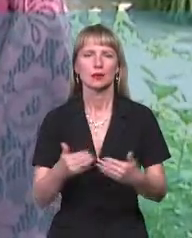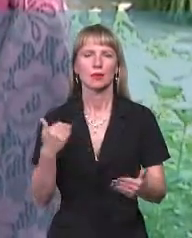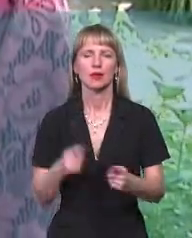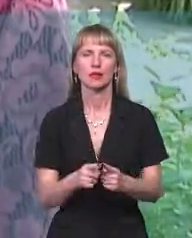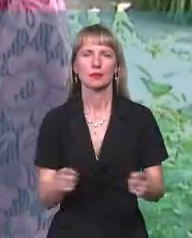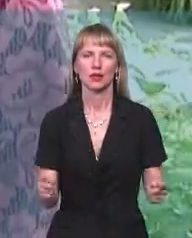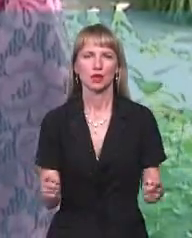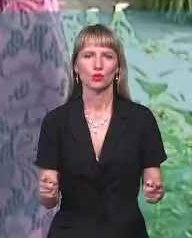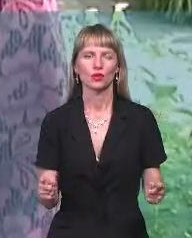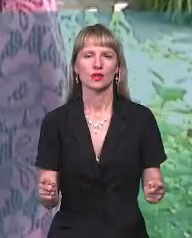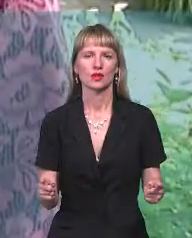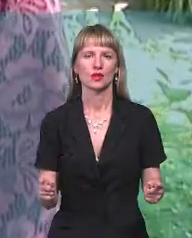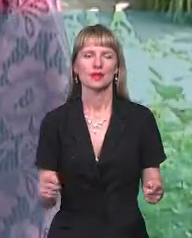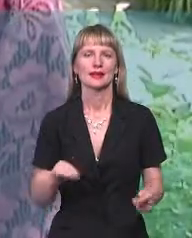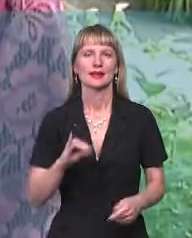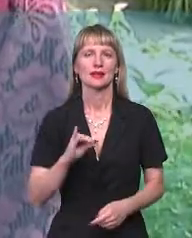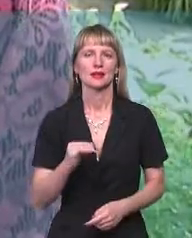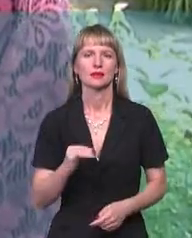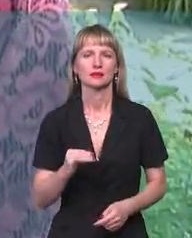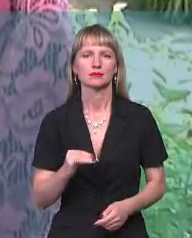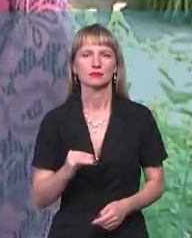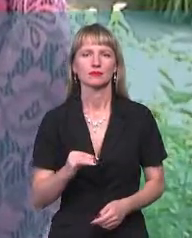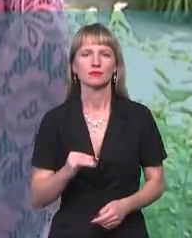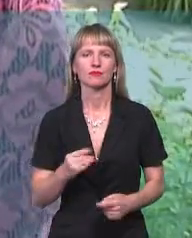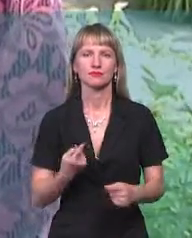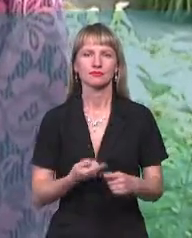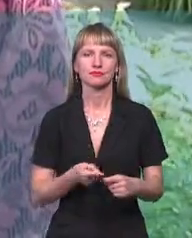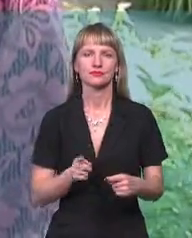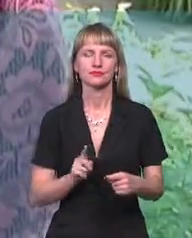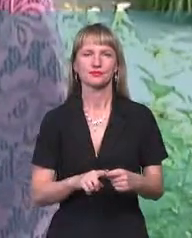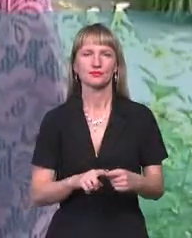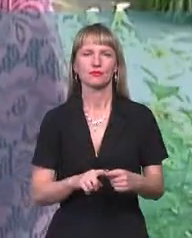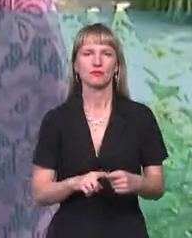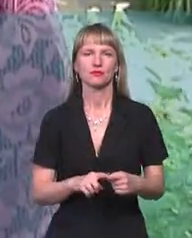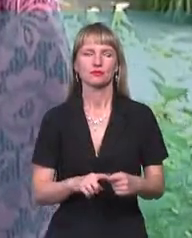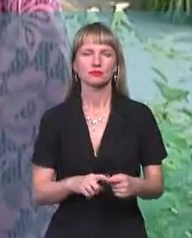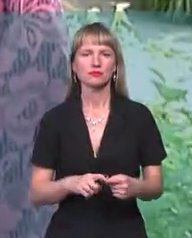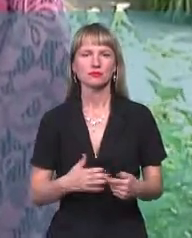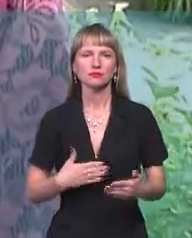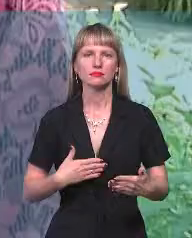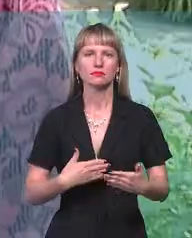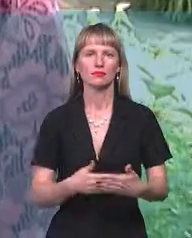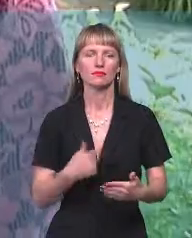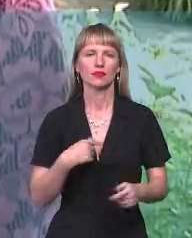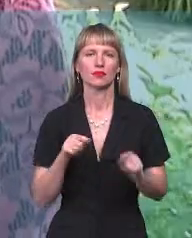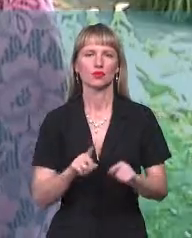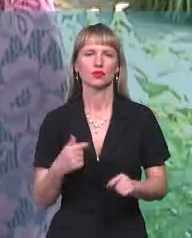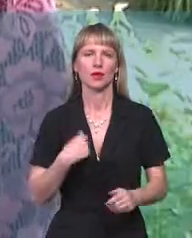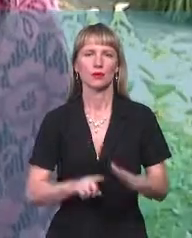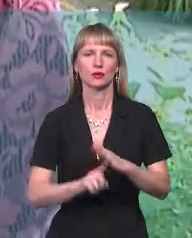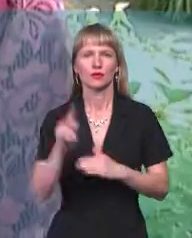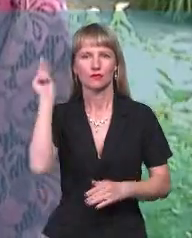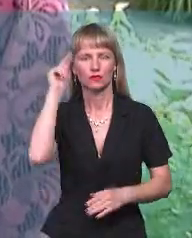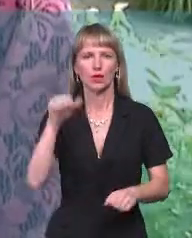періоди. І це спонукало мене до того, щоб я почала